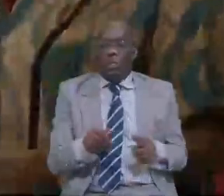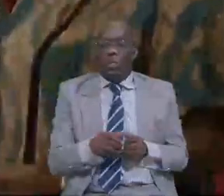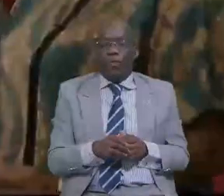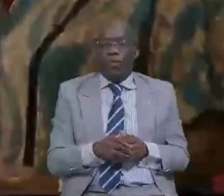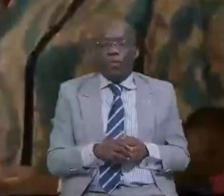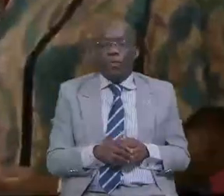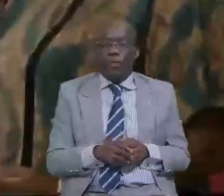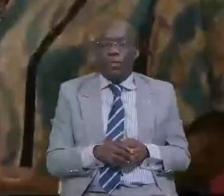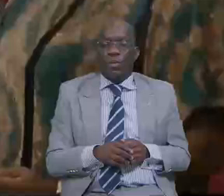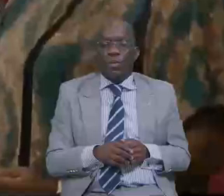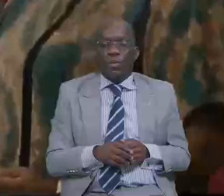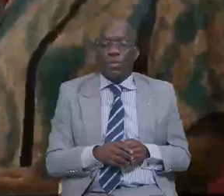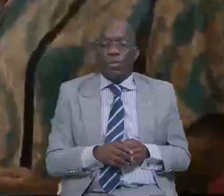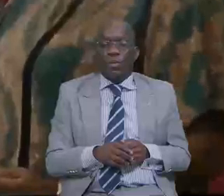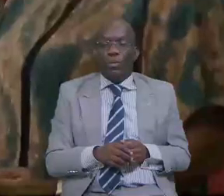Tu peux.